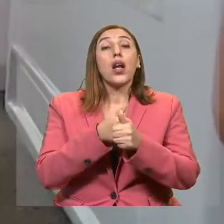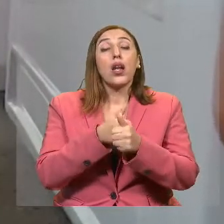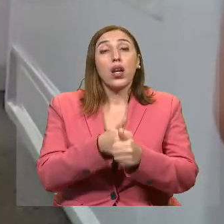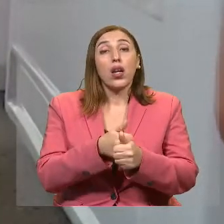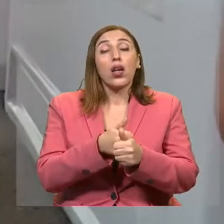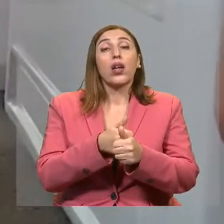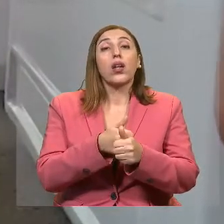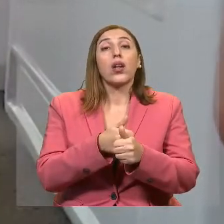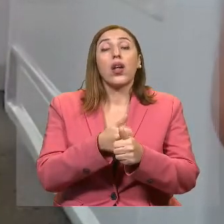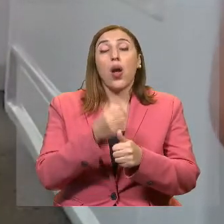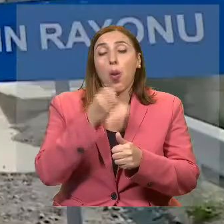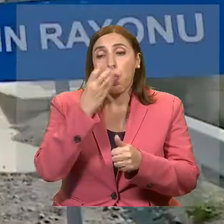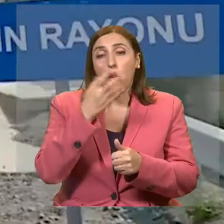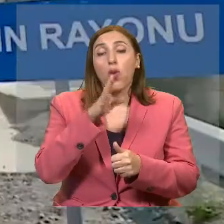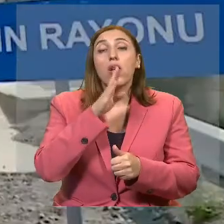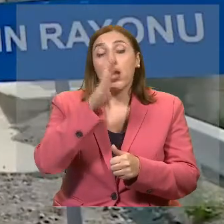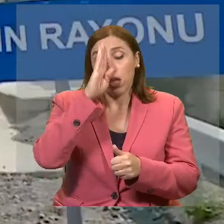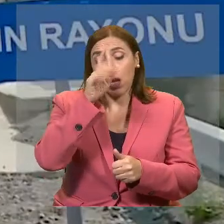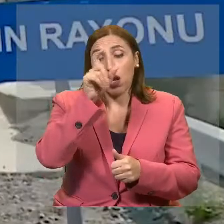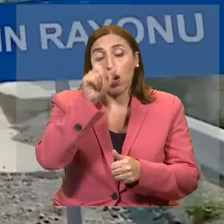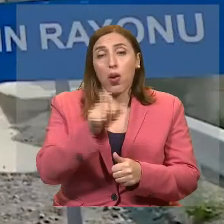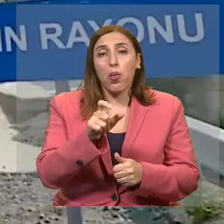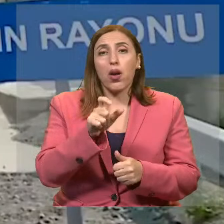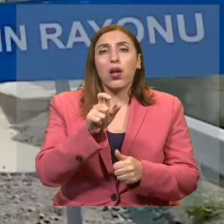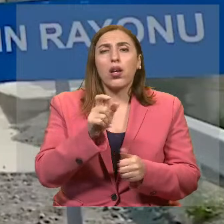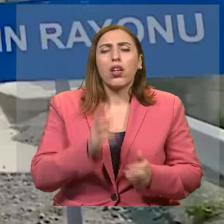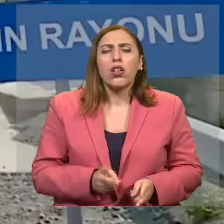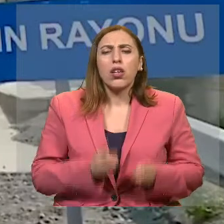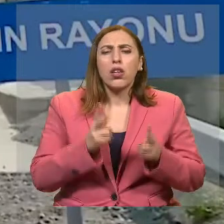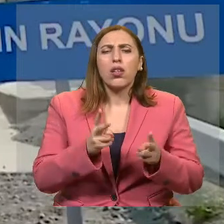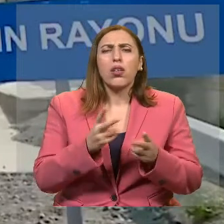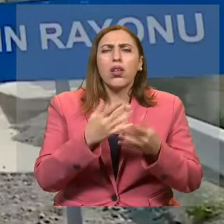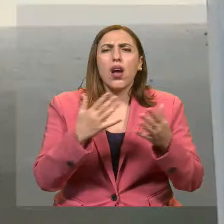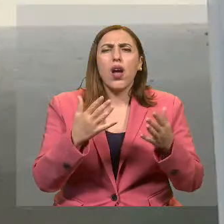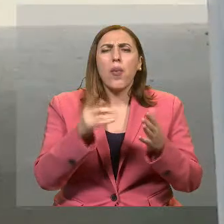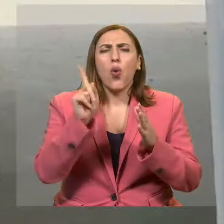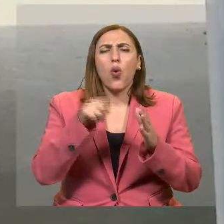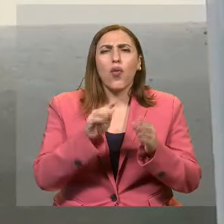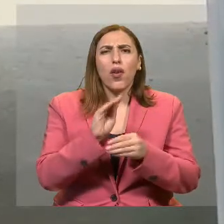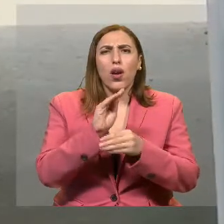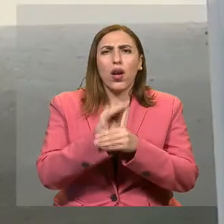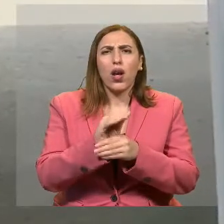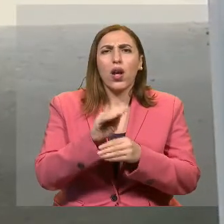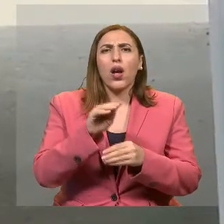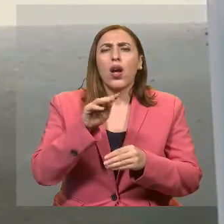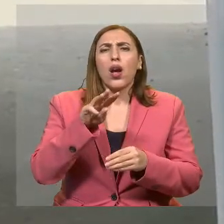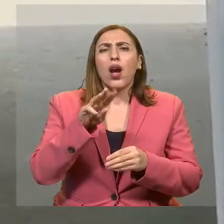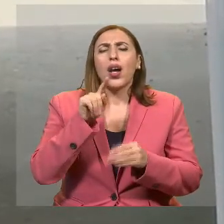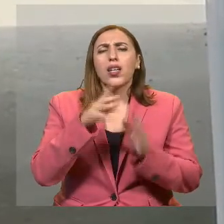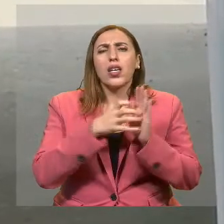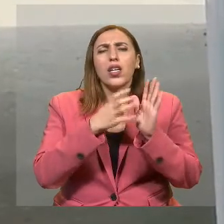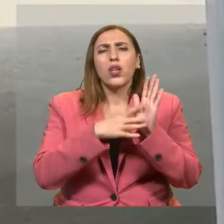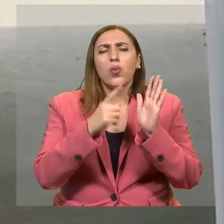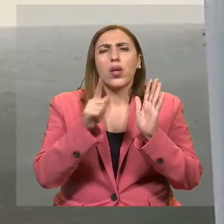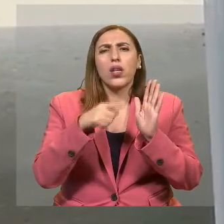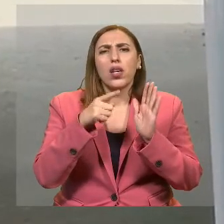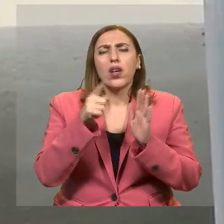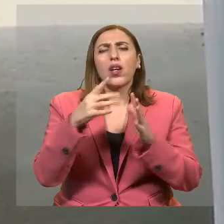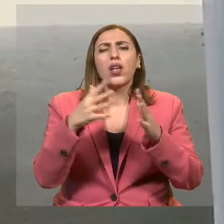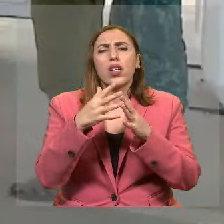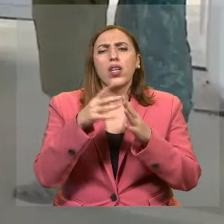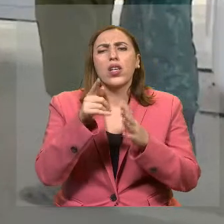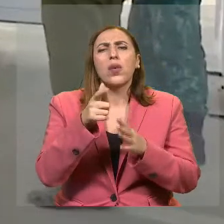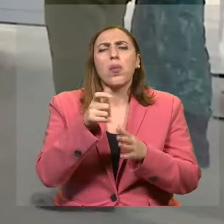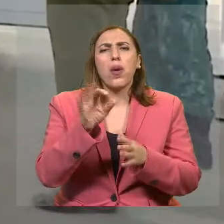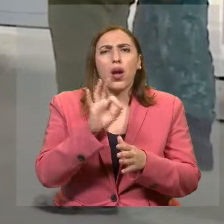Արցախցուն մի շարք ծանր հանցանքներ է վերագրել, այդ թվում 1991 թվականին Մեշալի գյուղի վրա զինված հարձակման համար, որի